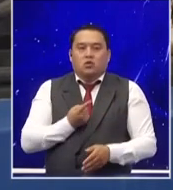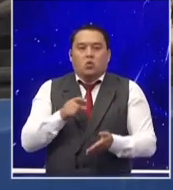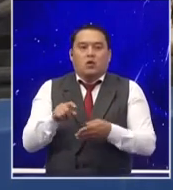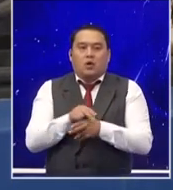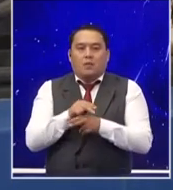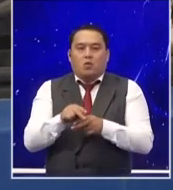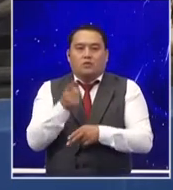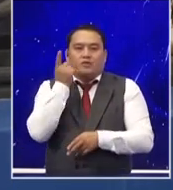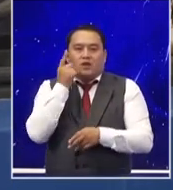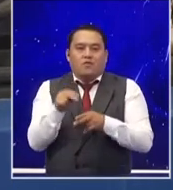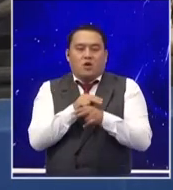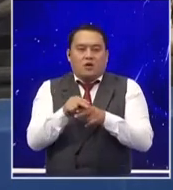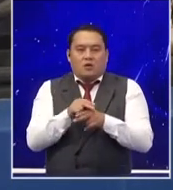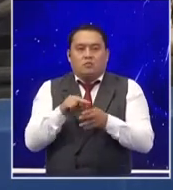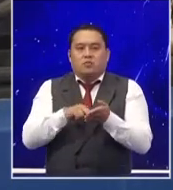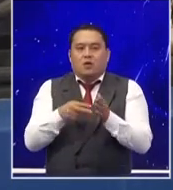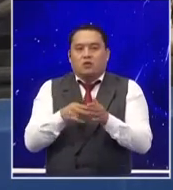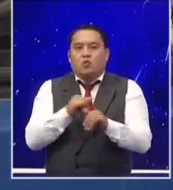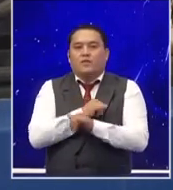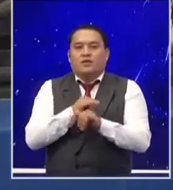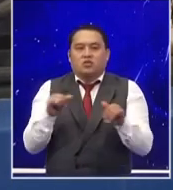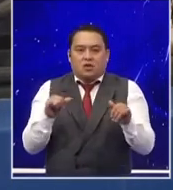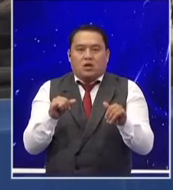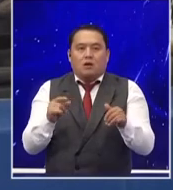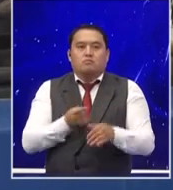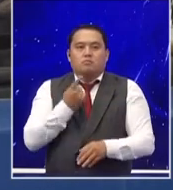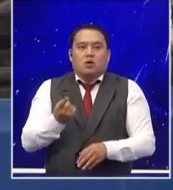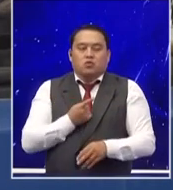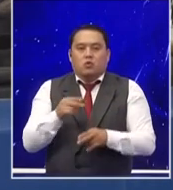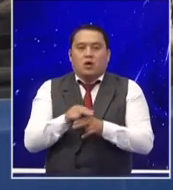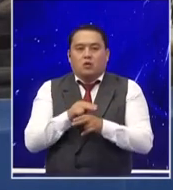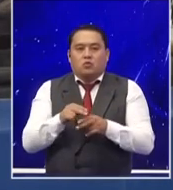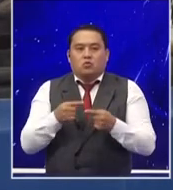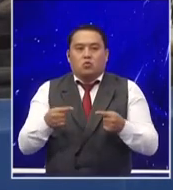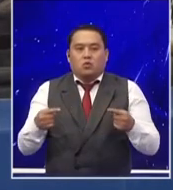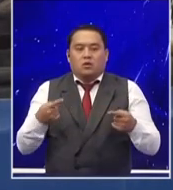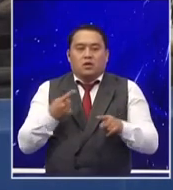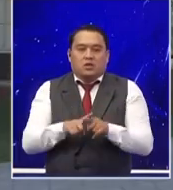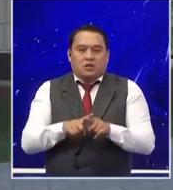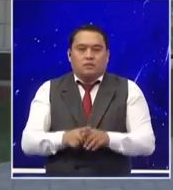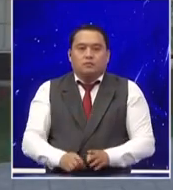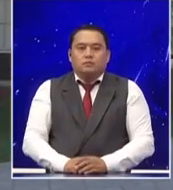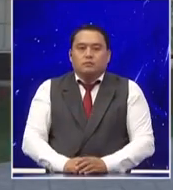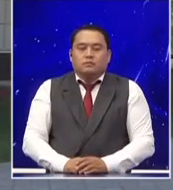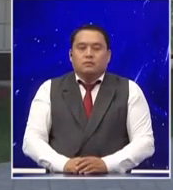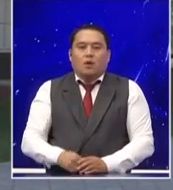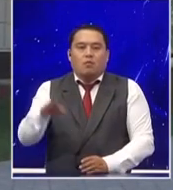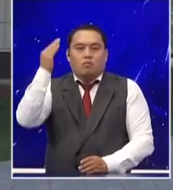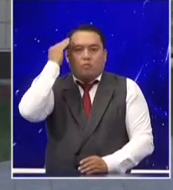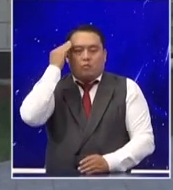ремонту сотовых телефонов есть план для расширения будет мастерская по ремонту другой бытовой техники помощи от государства